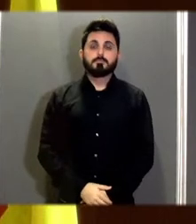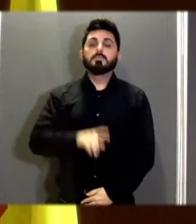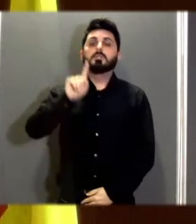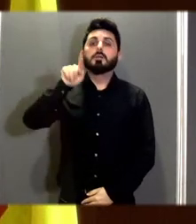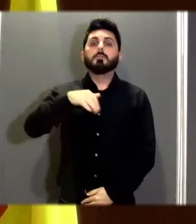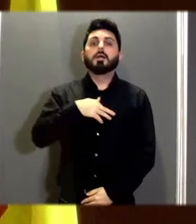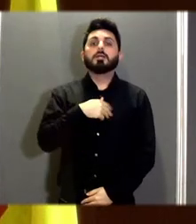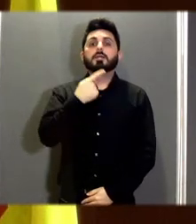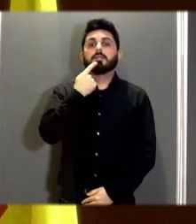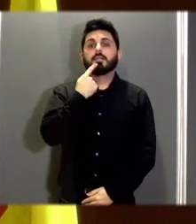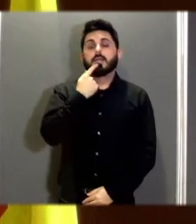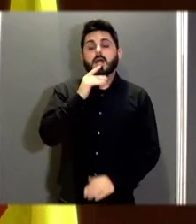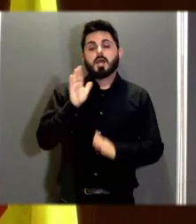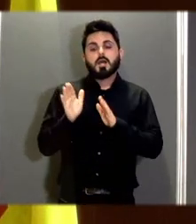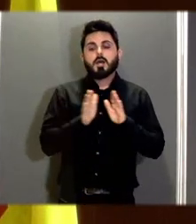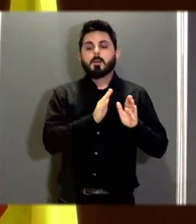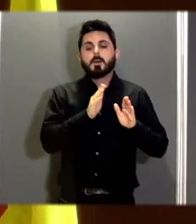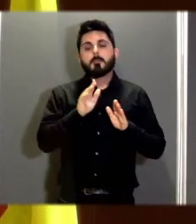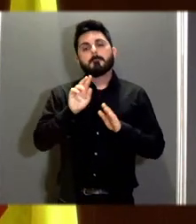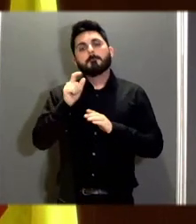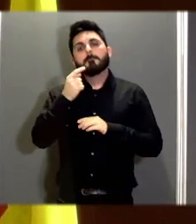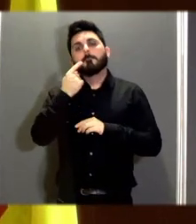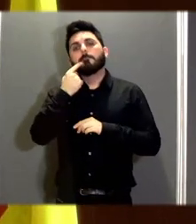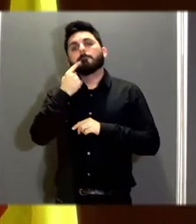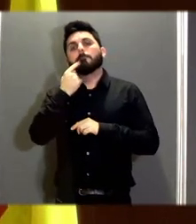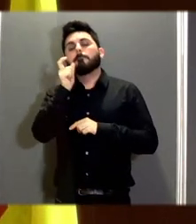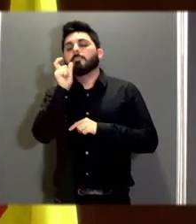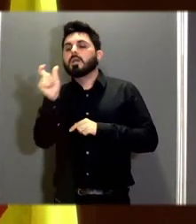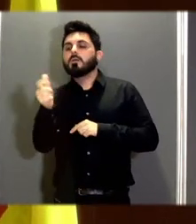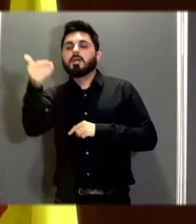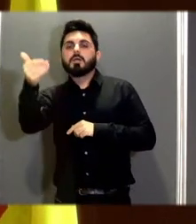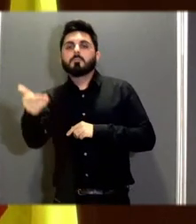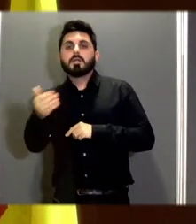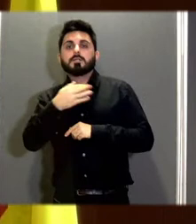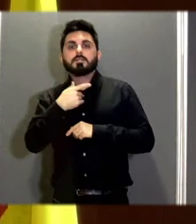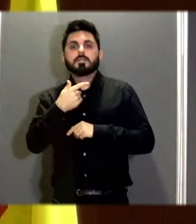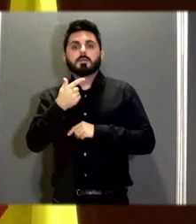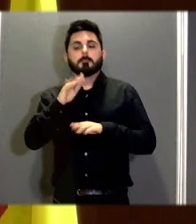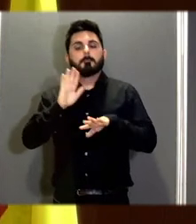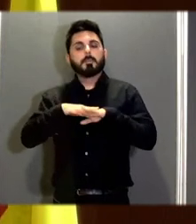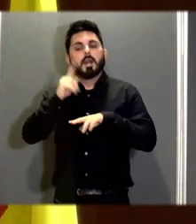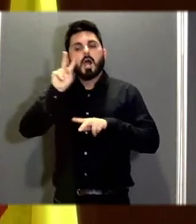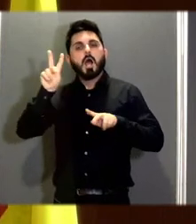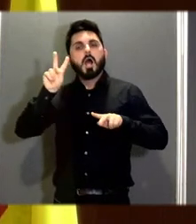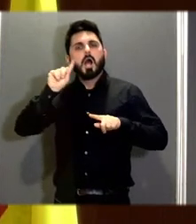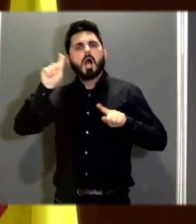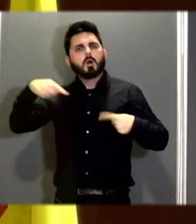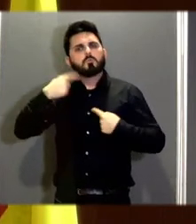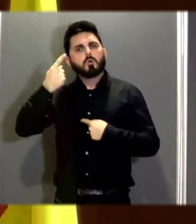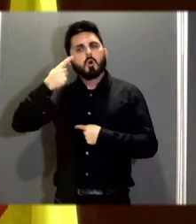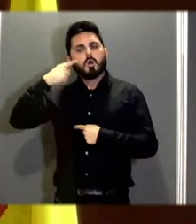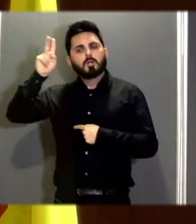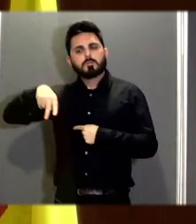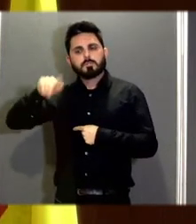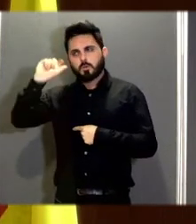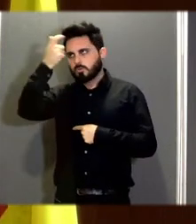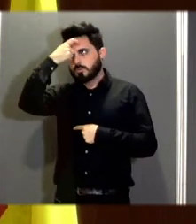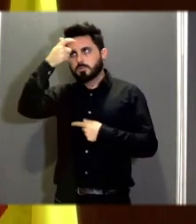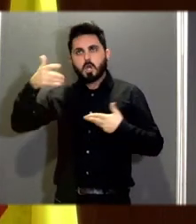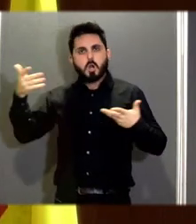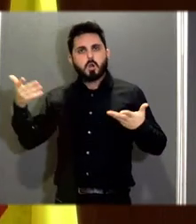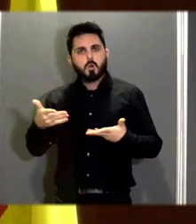de paraules que eren elements clau en l'autoreconeixement. Com s'arriba a tenir aquesta consciència d'autoreconeixement? Doncs, en primer